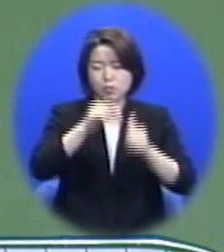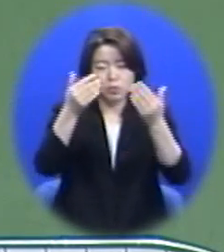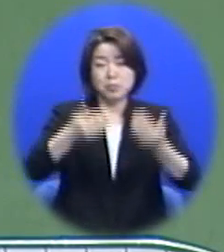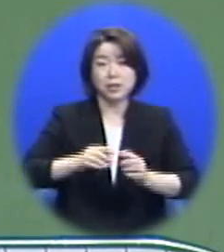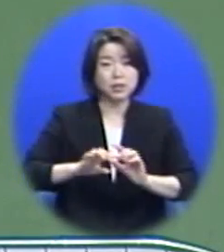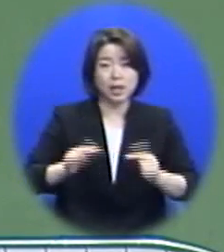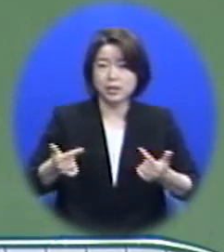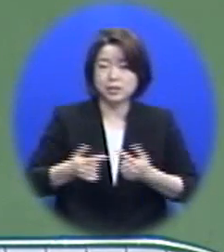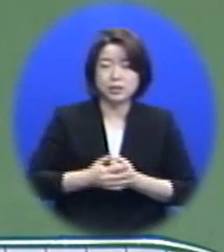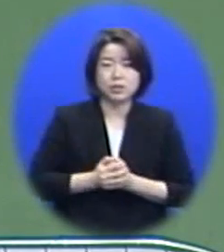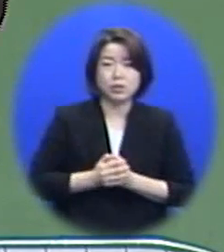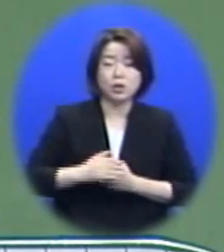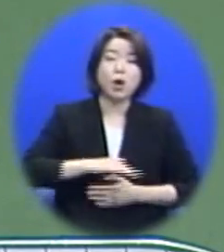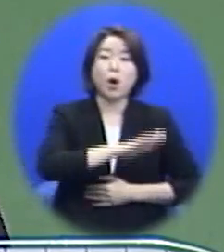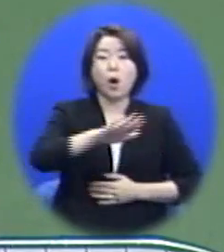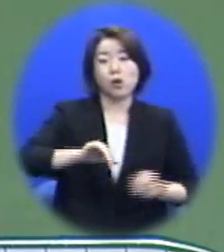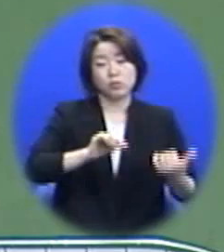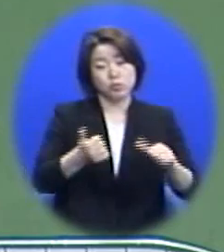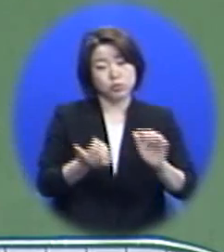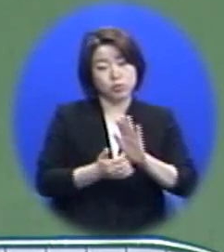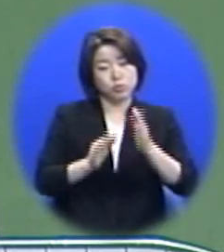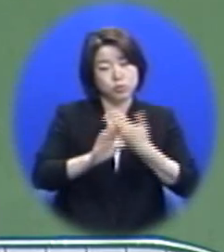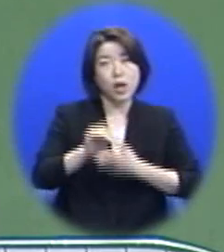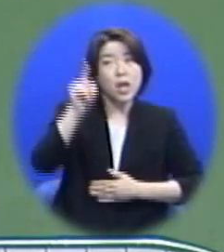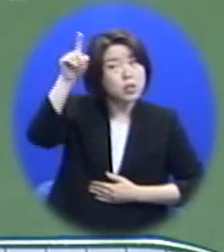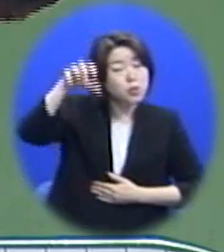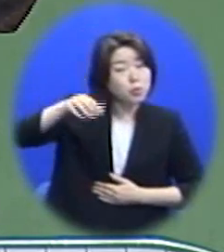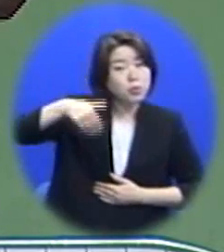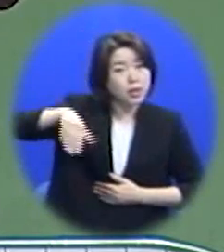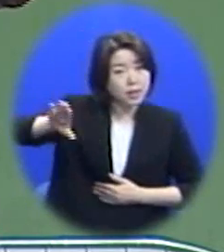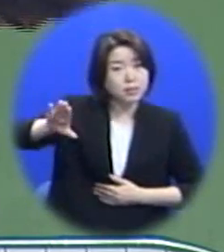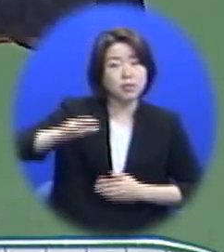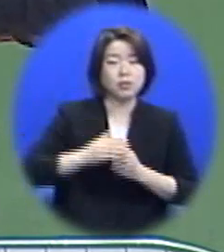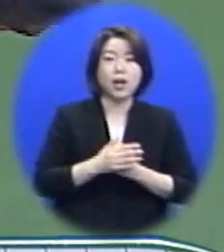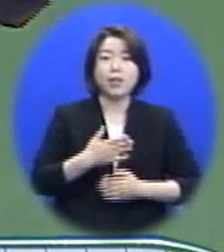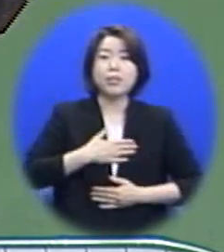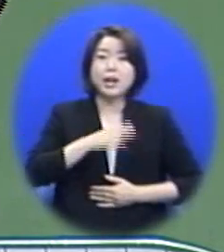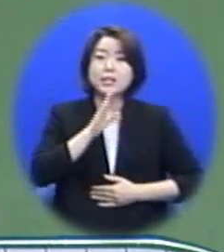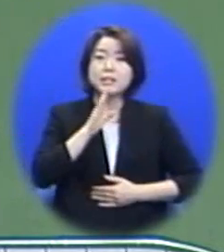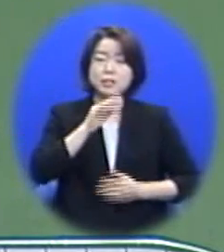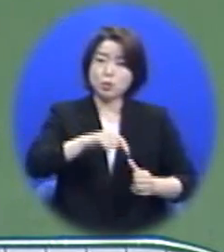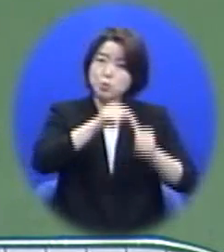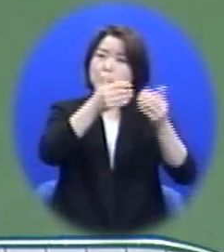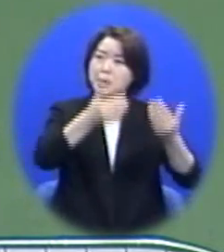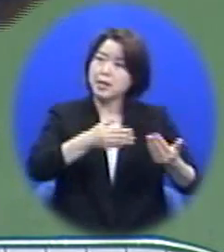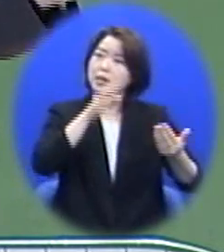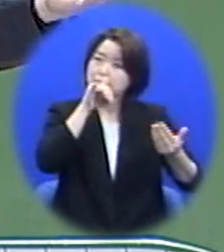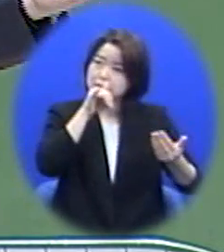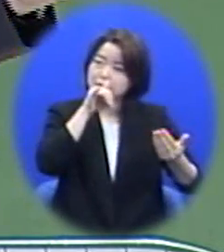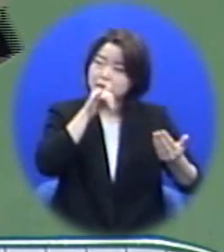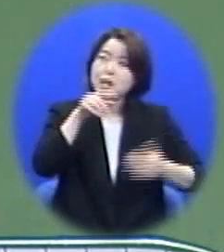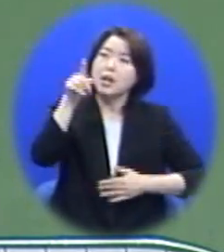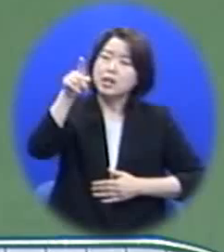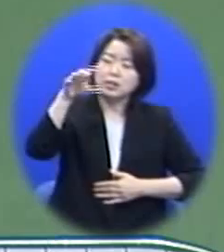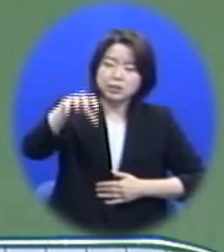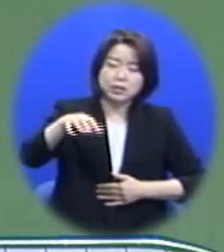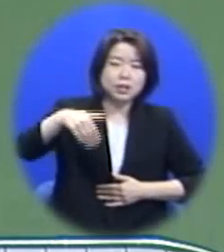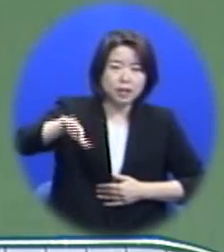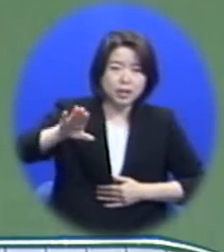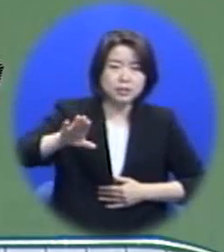아닙니다 우리가 죽고 난 다음에 천국에가 봐야 내가 진짜 구원 받았는지 안 받았는지 그때 가서나 아는게